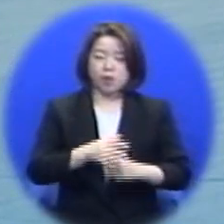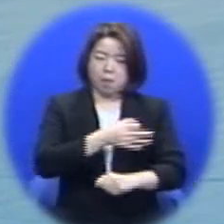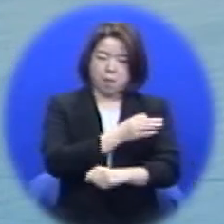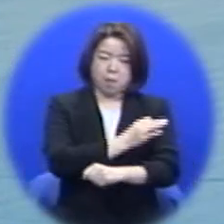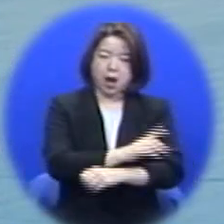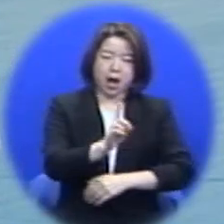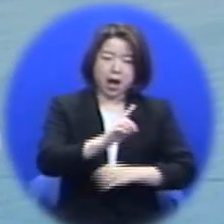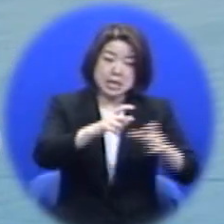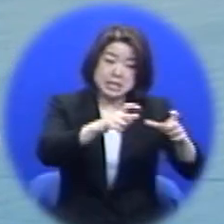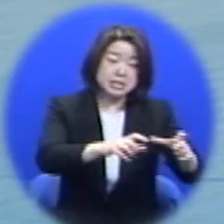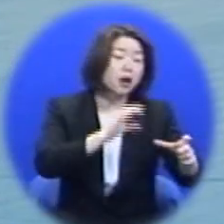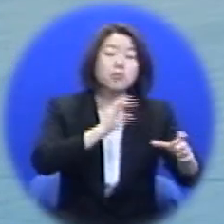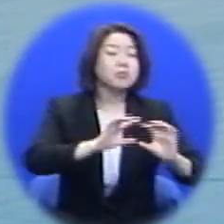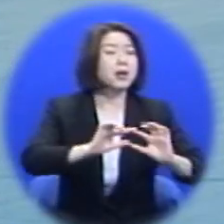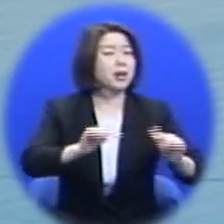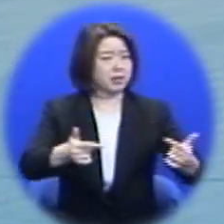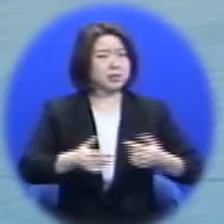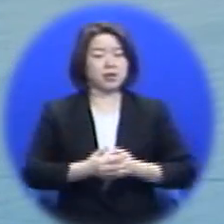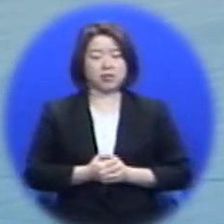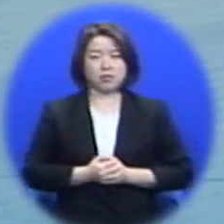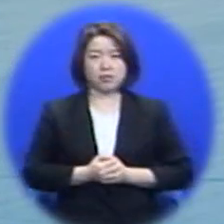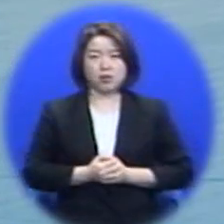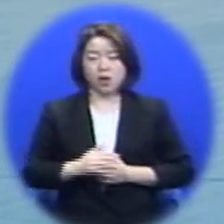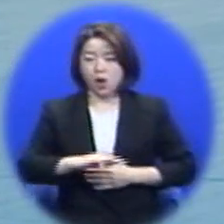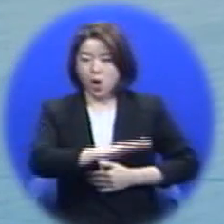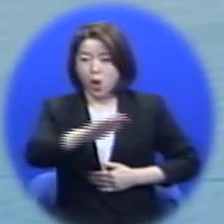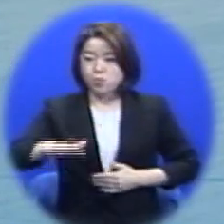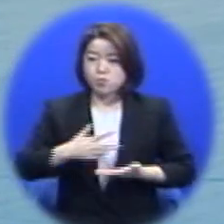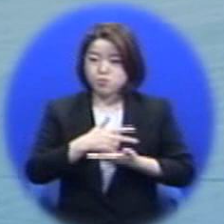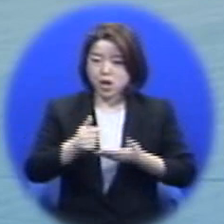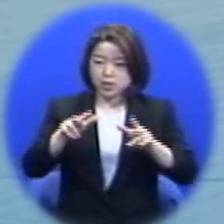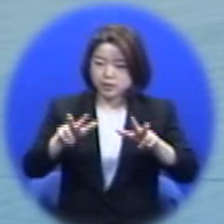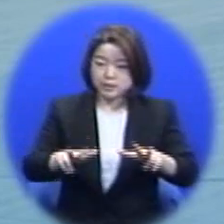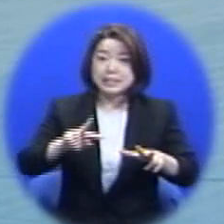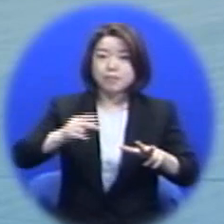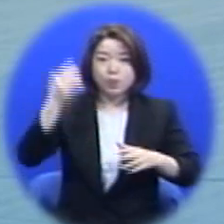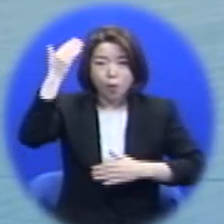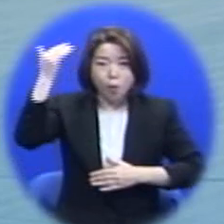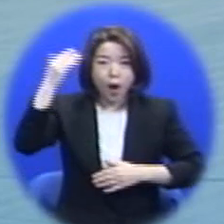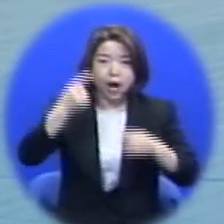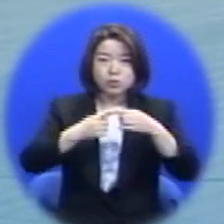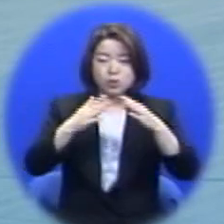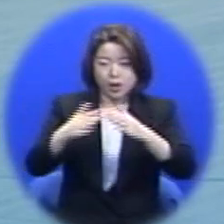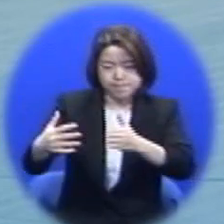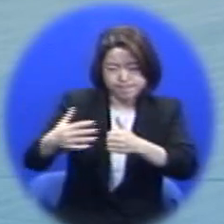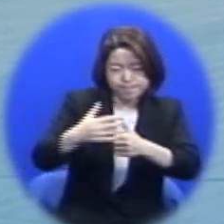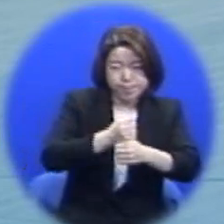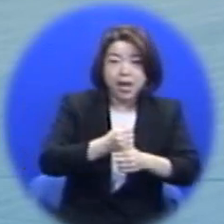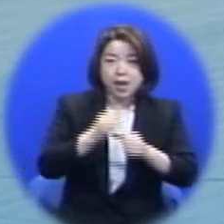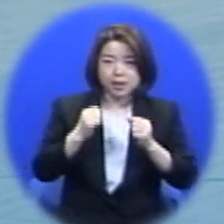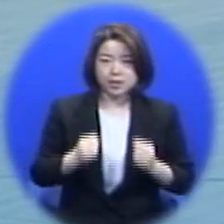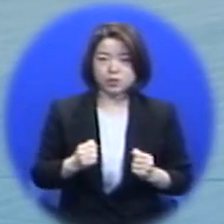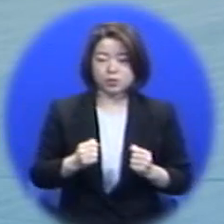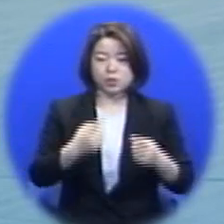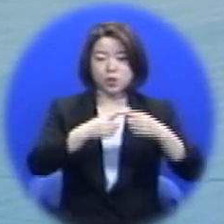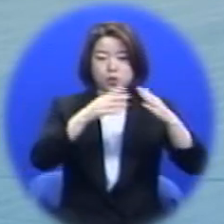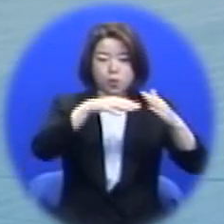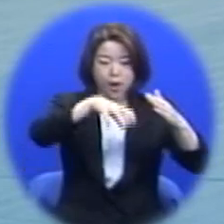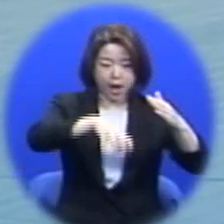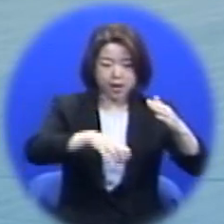하는 사실을 알았어요. 우리 주님은 지금도 한국 교회를 붙잡고 계시고 교회 안에 역사하고